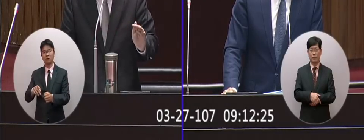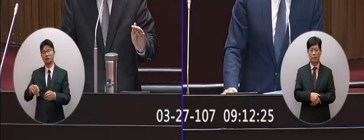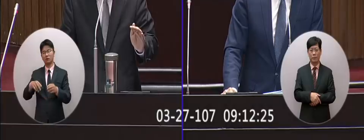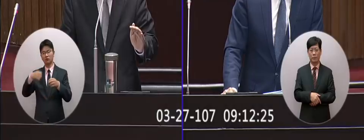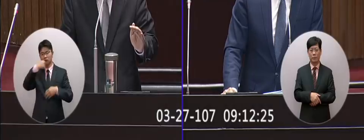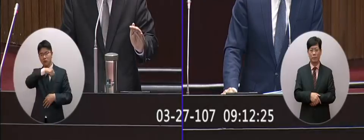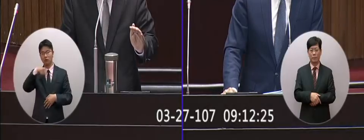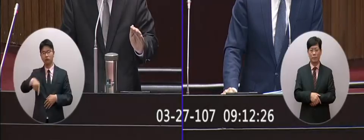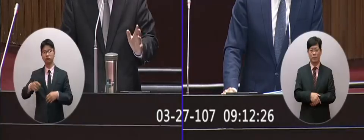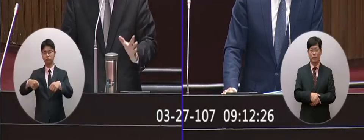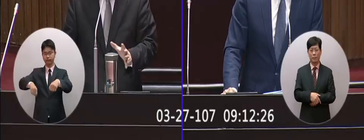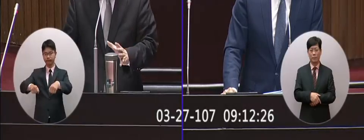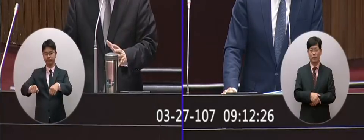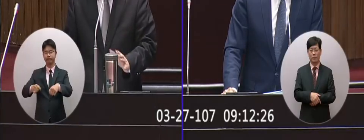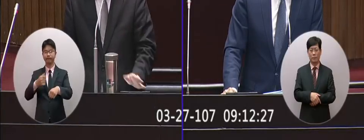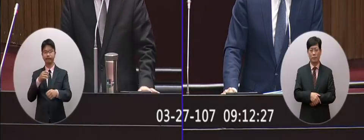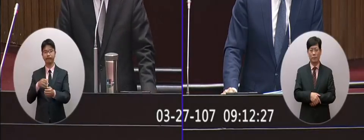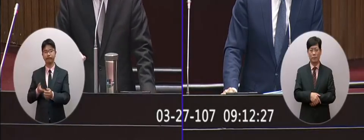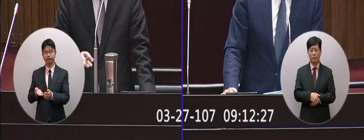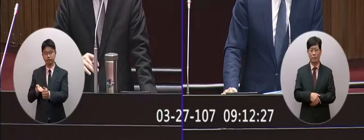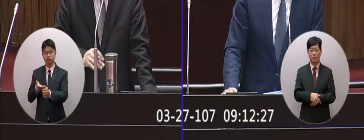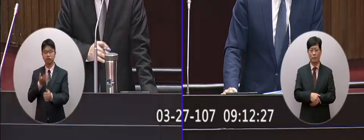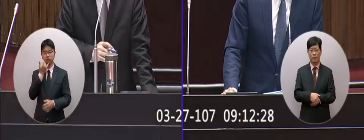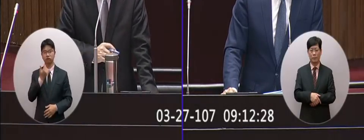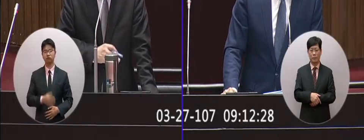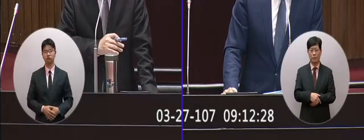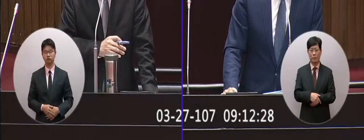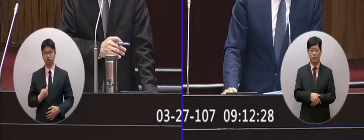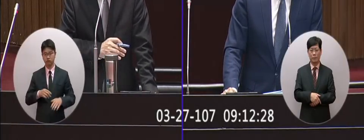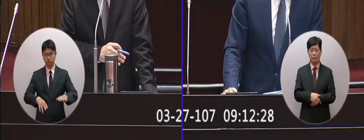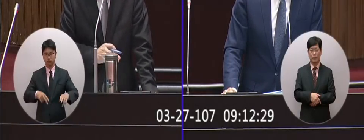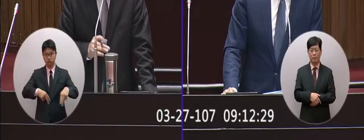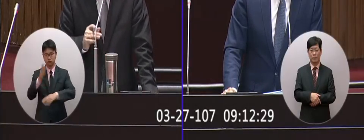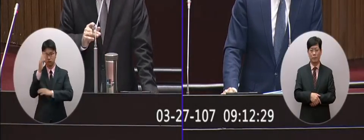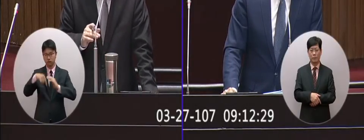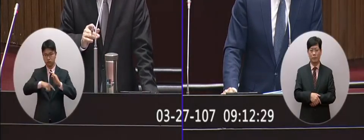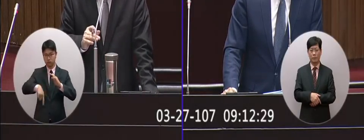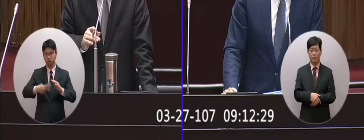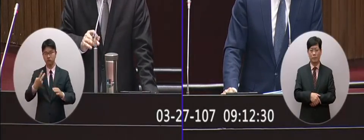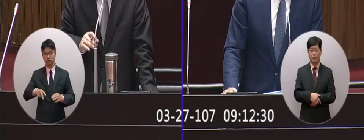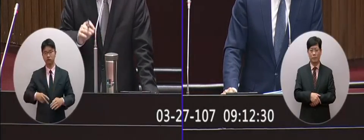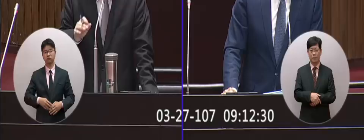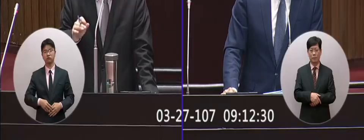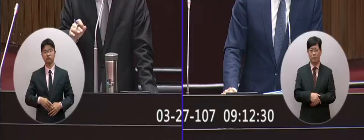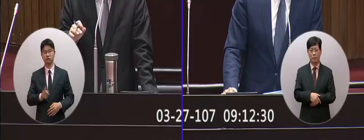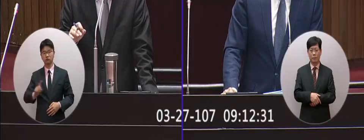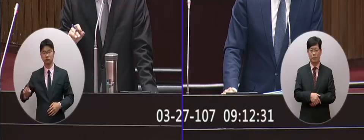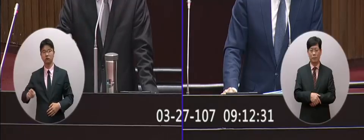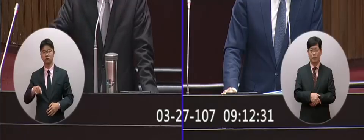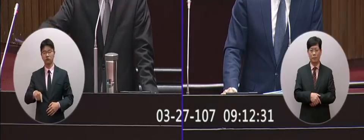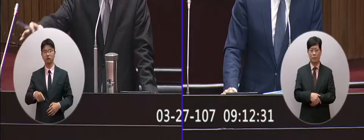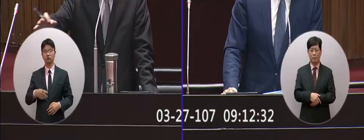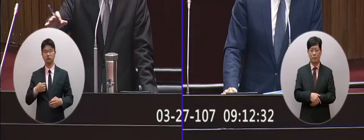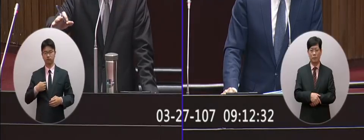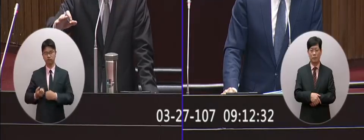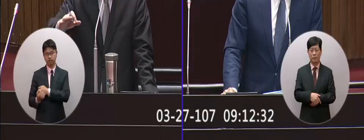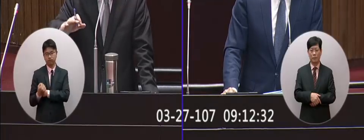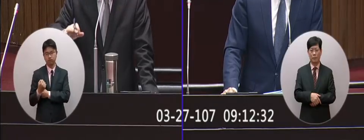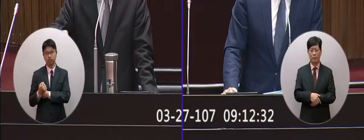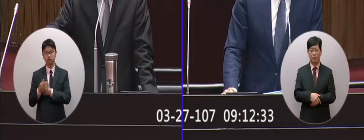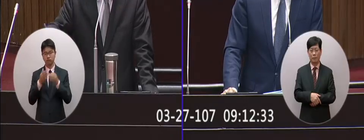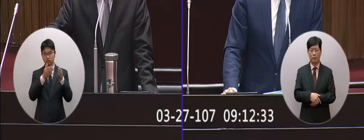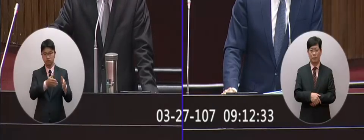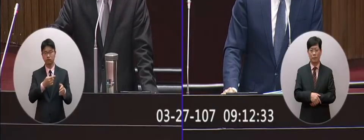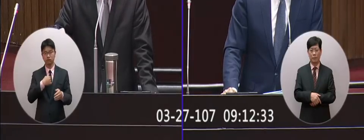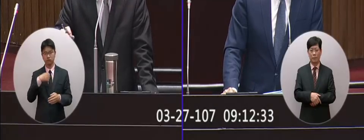台湾的摩托车。那目前呢，我们行政院包括经济部包括所属的单位，也有积极的跟台湾的，